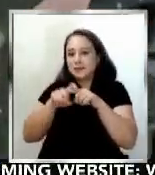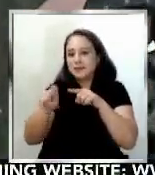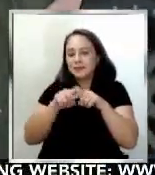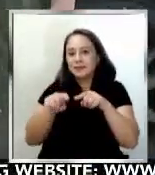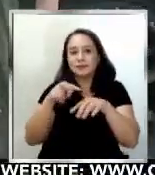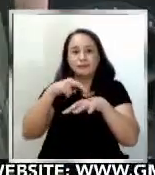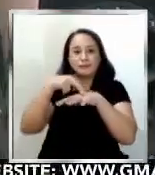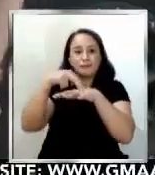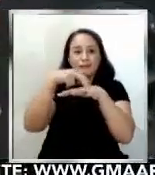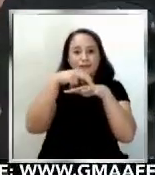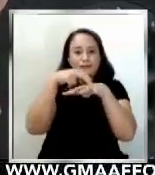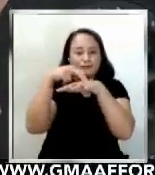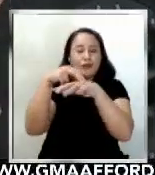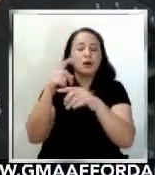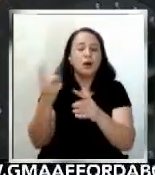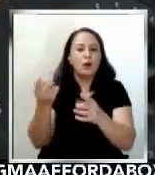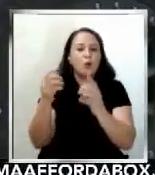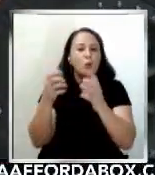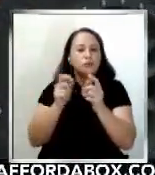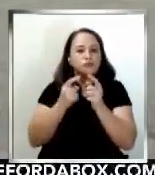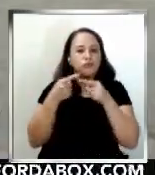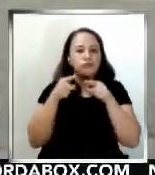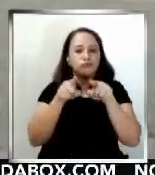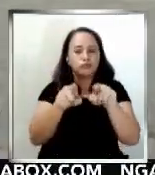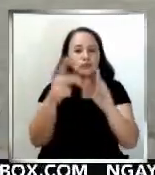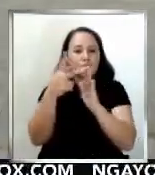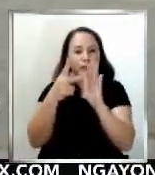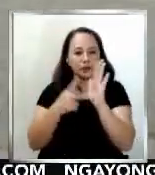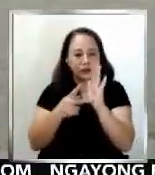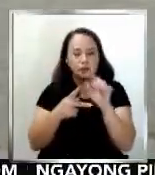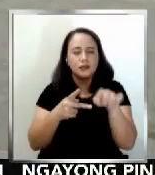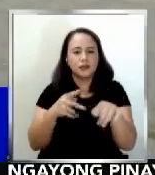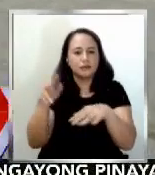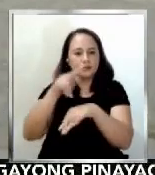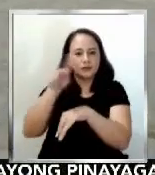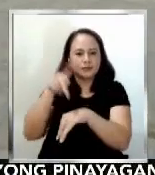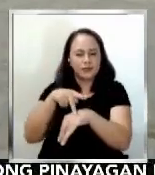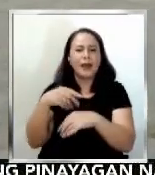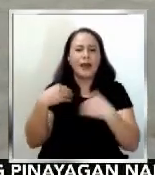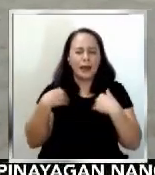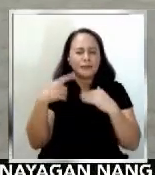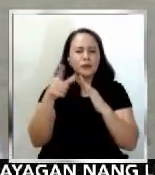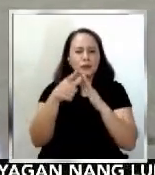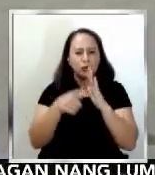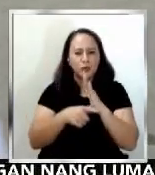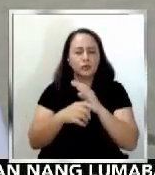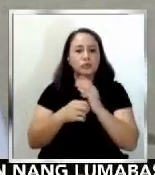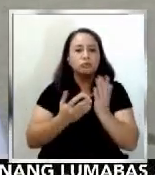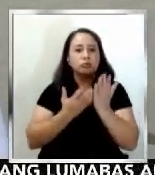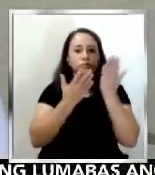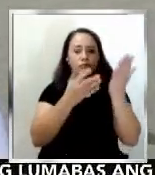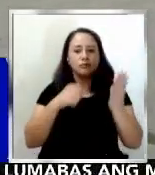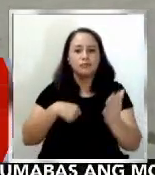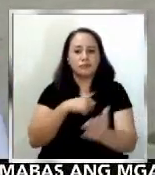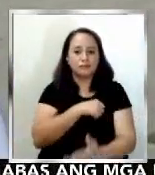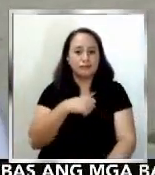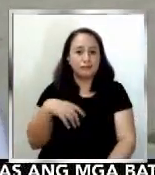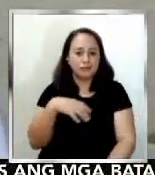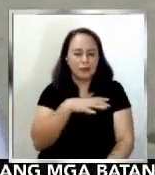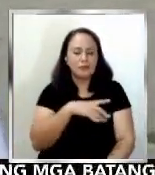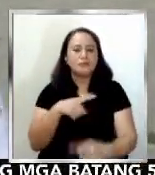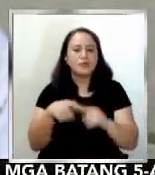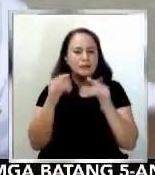makasabay na rin anila ang mga pulisiya ng bansa. May mga batas na sinusulong na ang sa Senado, sa Kongreso. Pero kailangan